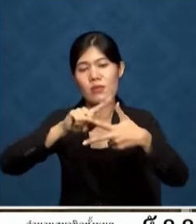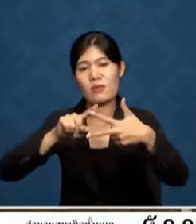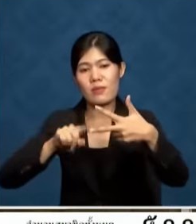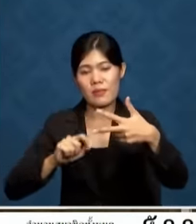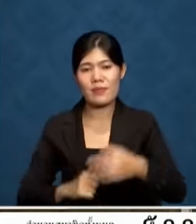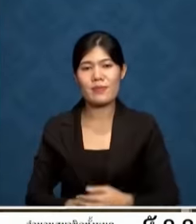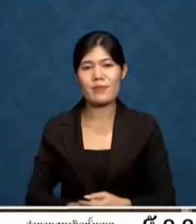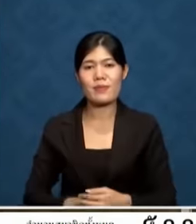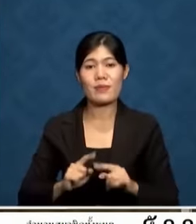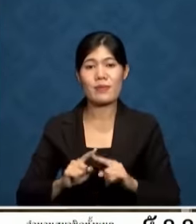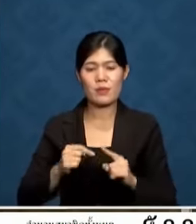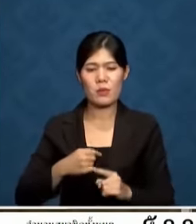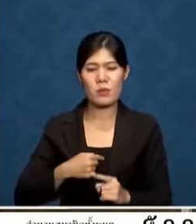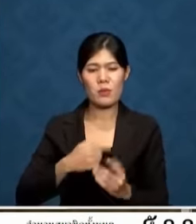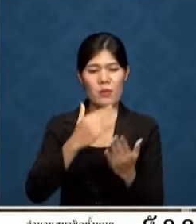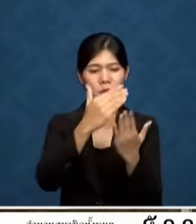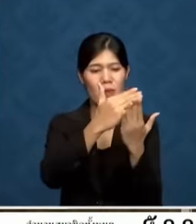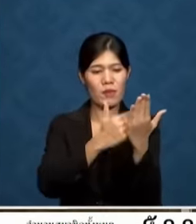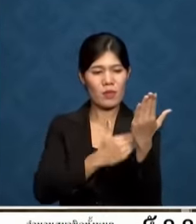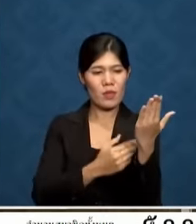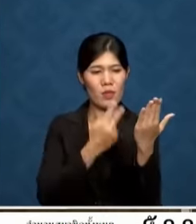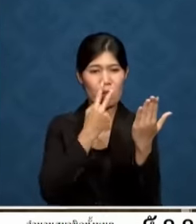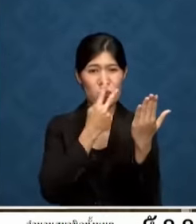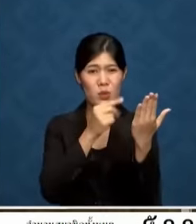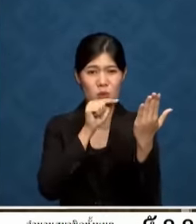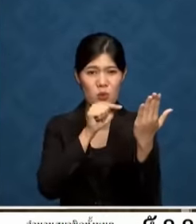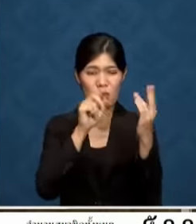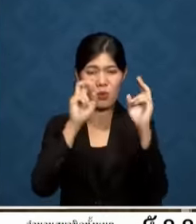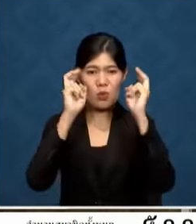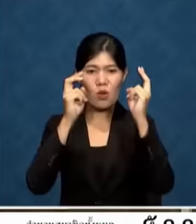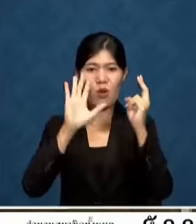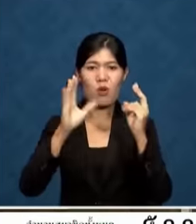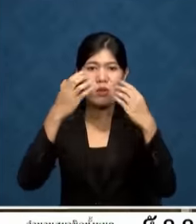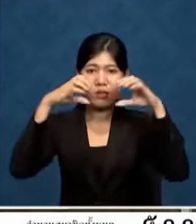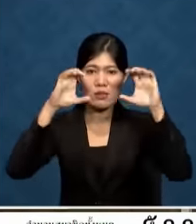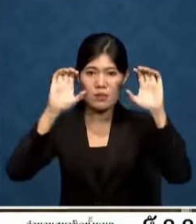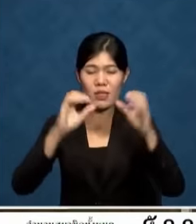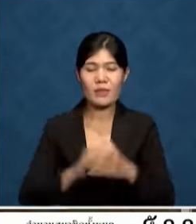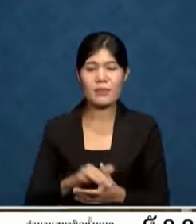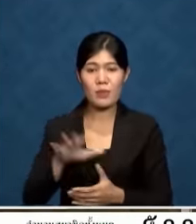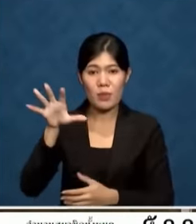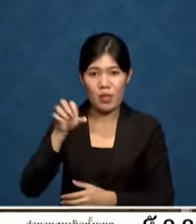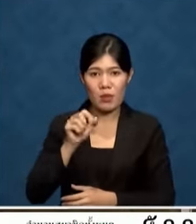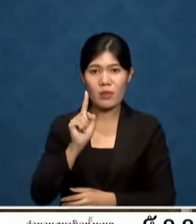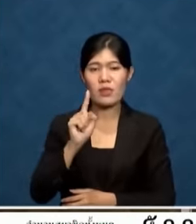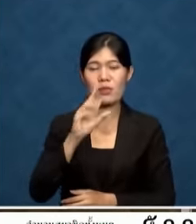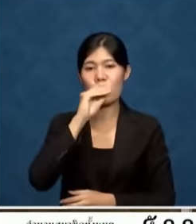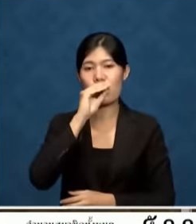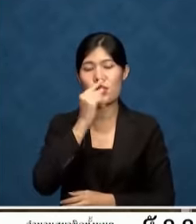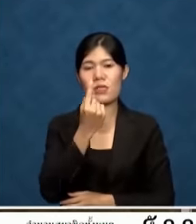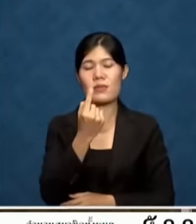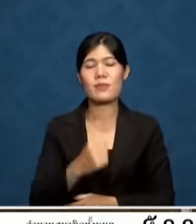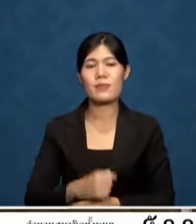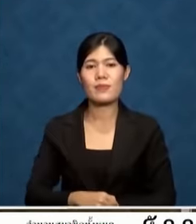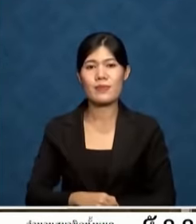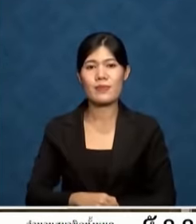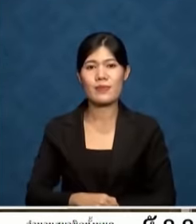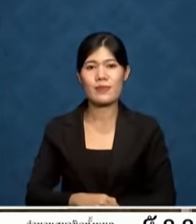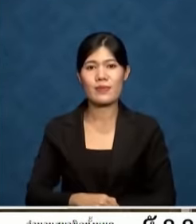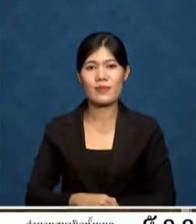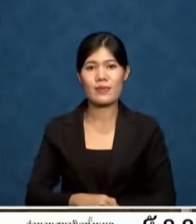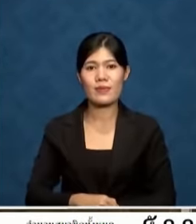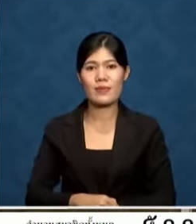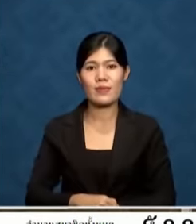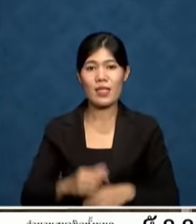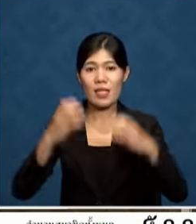รัฐบาลหลายวาระแต่วันนี้ขอหยิบมาวาระเดียวที่เกี่ยวกับเรื่องที่กำลังจะพูดว่าวาระแห่งชาติที่รัฐบาลกำหนด